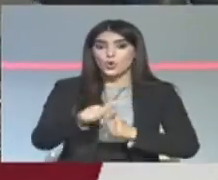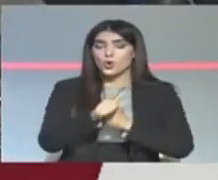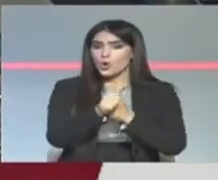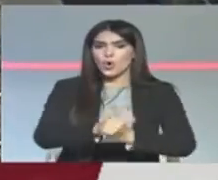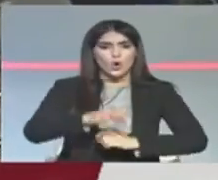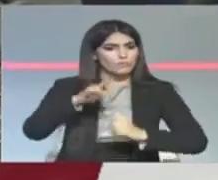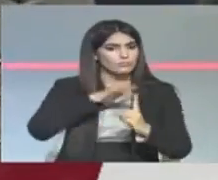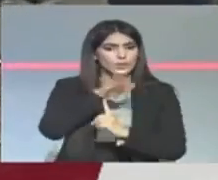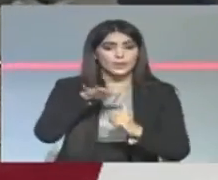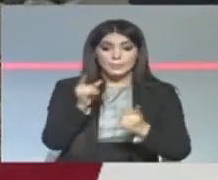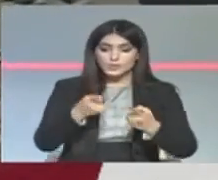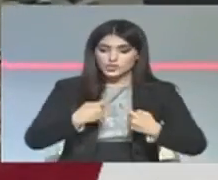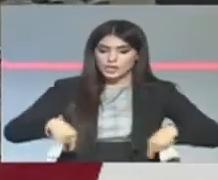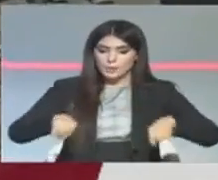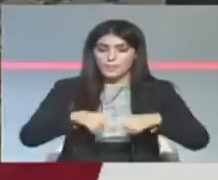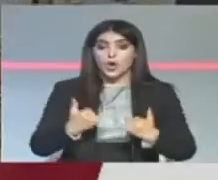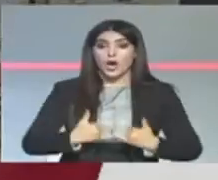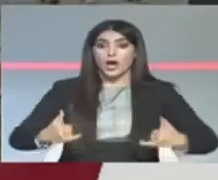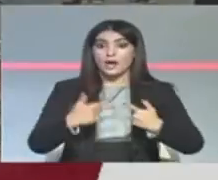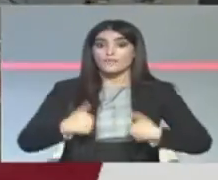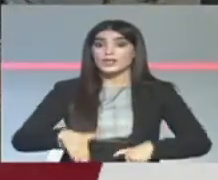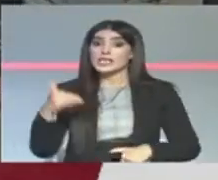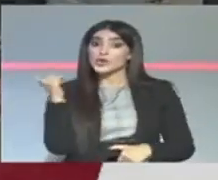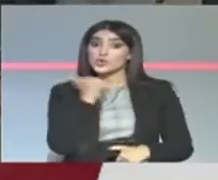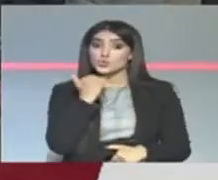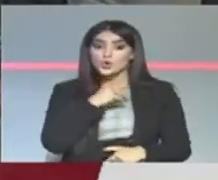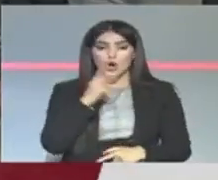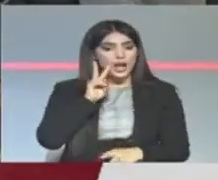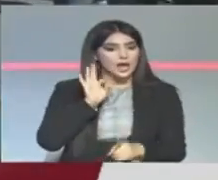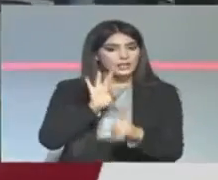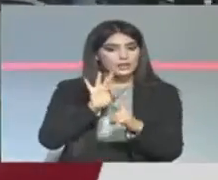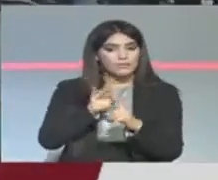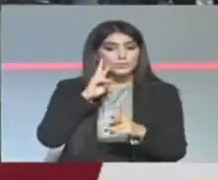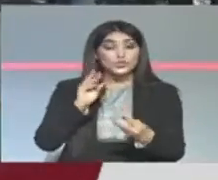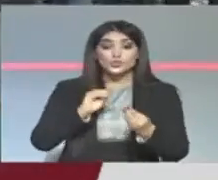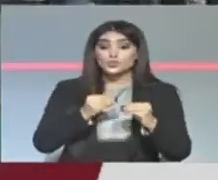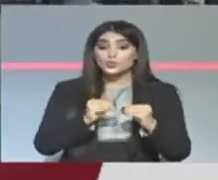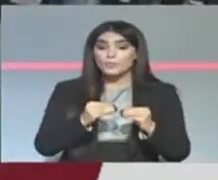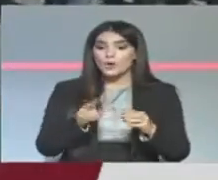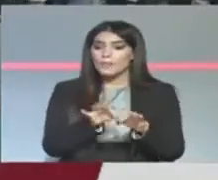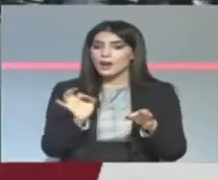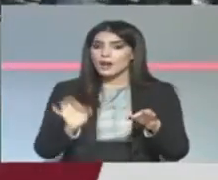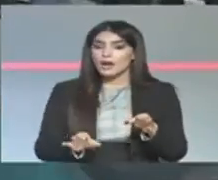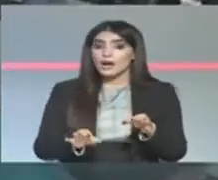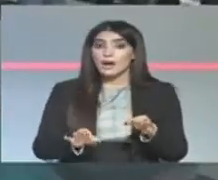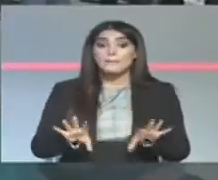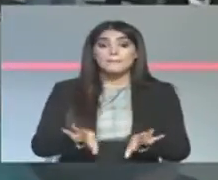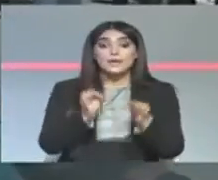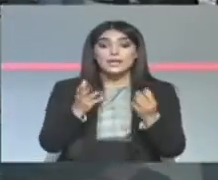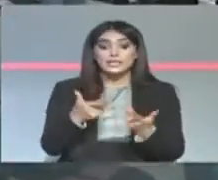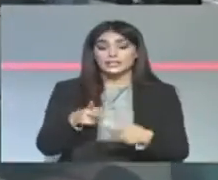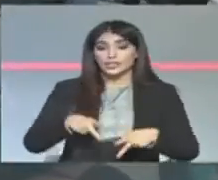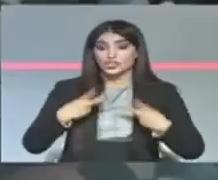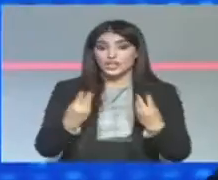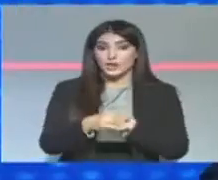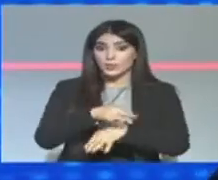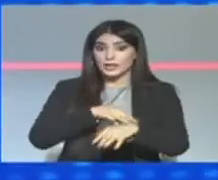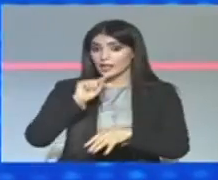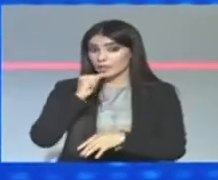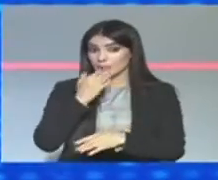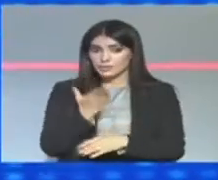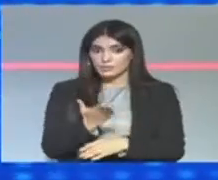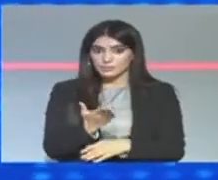عقد مجلس وزاري عاجل للنظر في مجمل الاشكاليه العالقه والتي تعاني منها الجهه